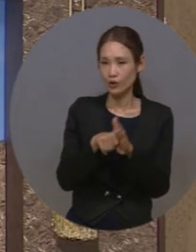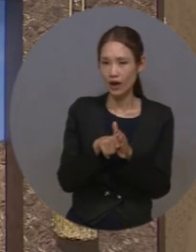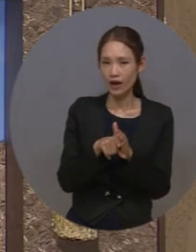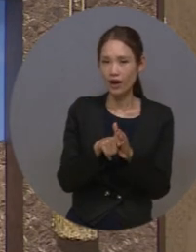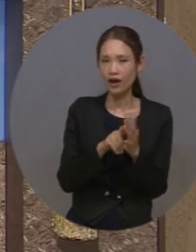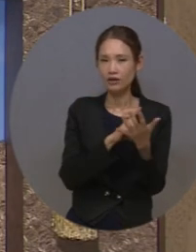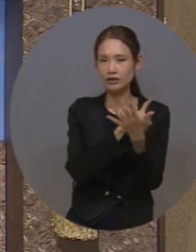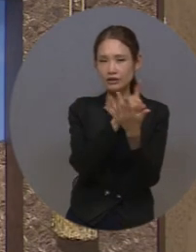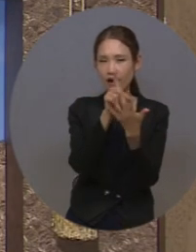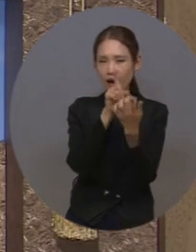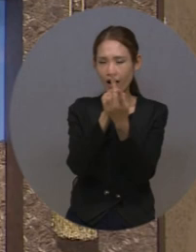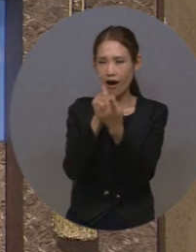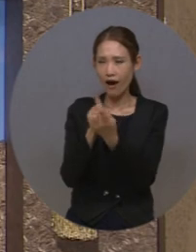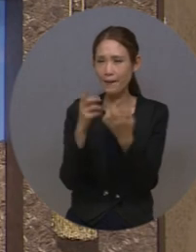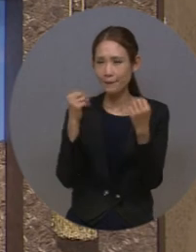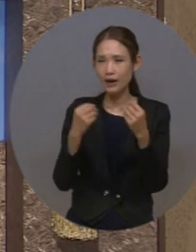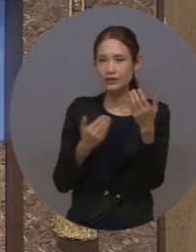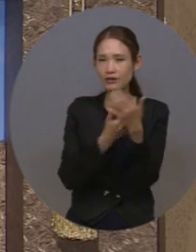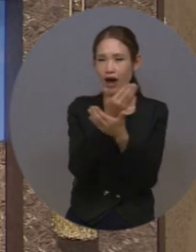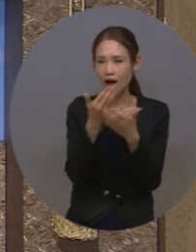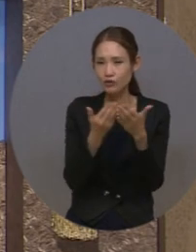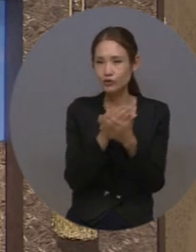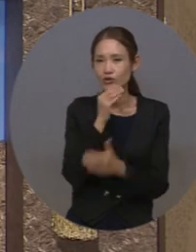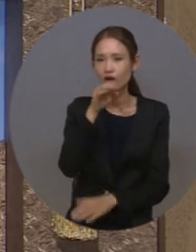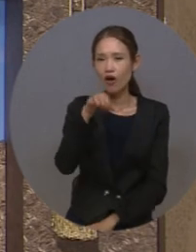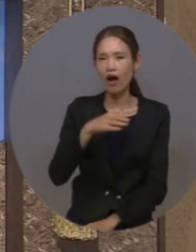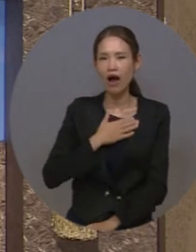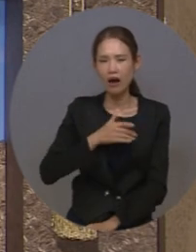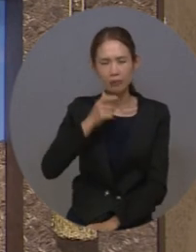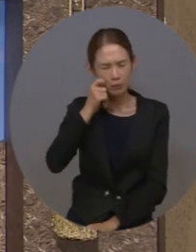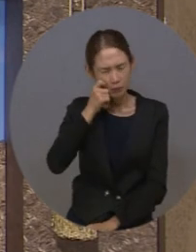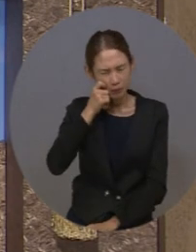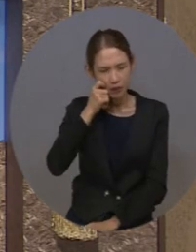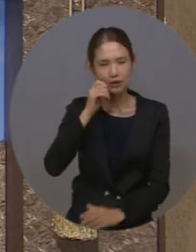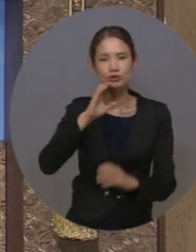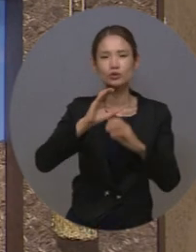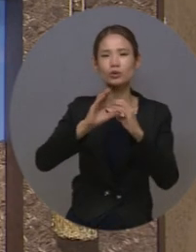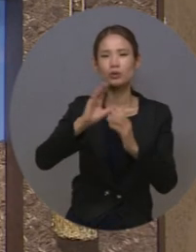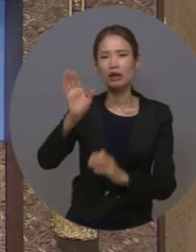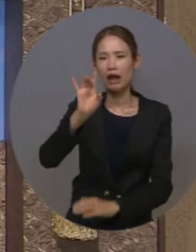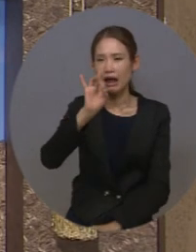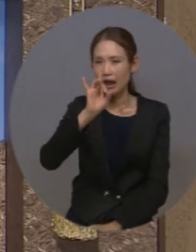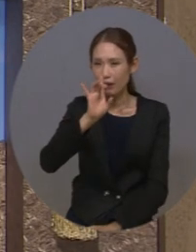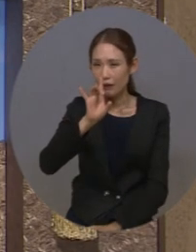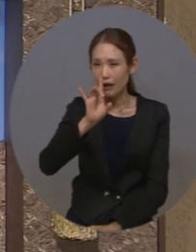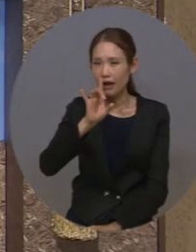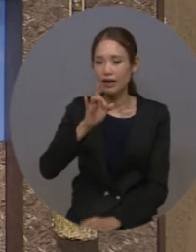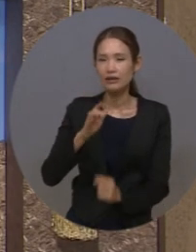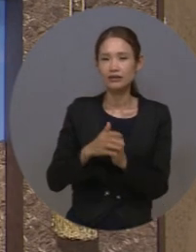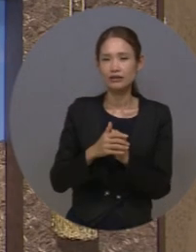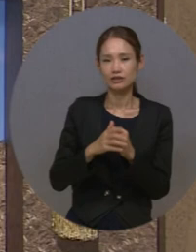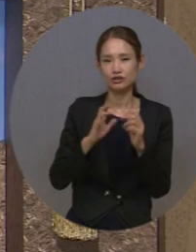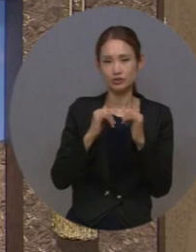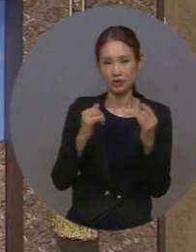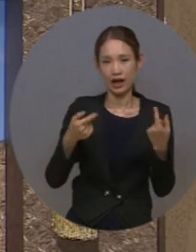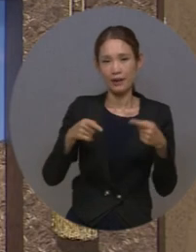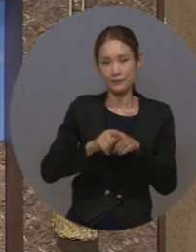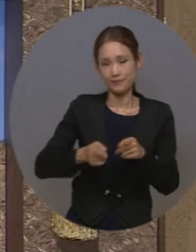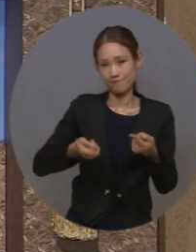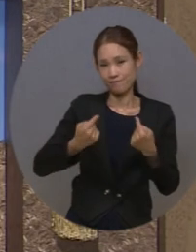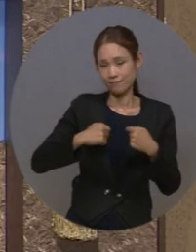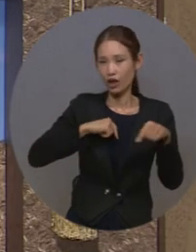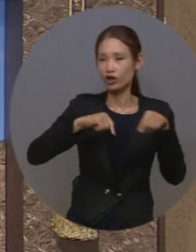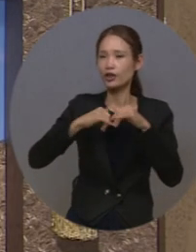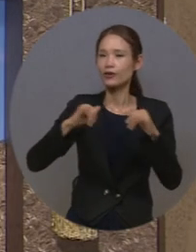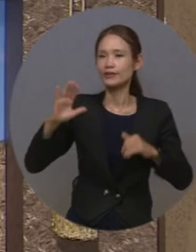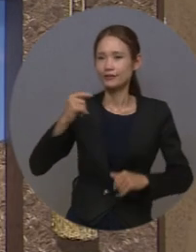만나고 의견을 하고 현장을 알지 못하면 또 소통이 안 되니까 현장을 통해서 주민들과 함께하는 그런 정치인이